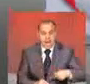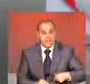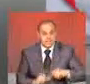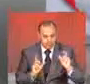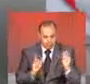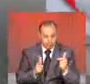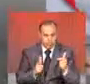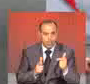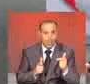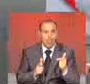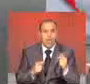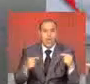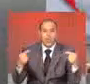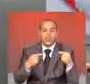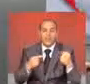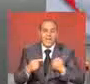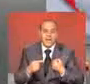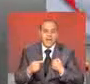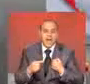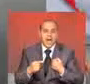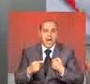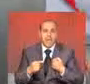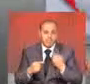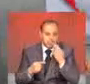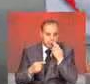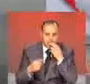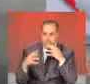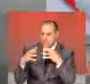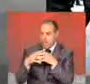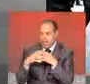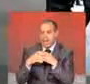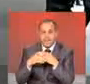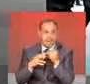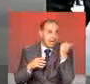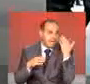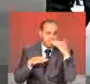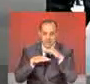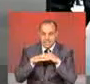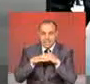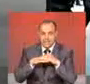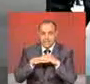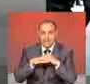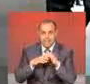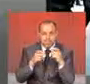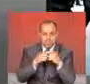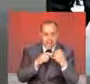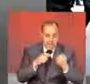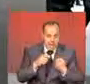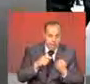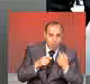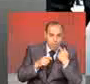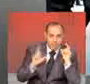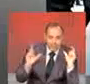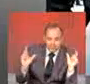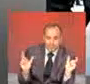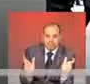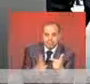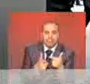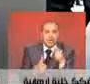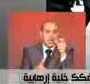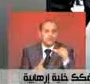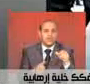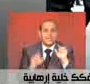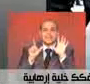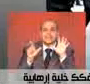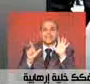الوطني ووحدات مقاومة الإرهاب خلال عملية أمنية مشتركة ليلة أمس في تفكيك خلية إرهابية وإلقاء القبض على العناصر